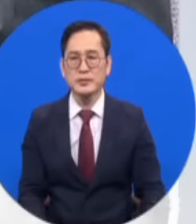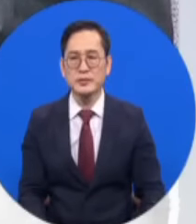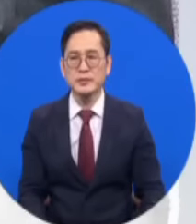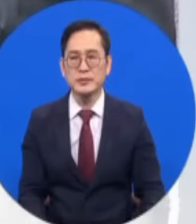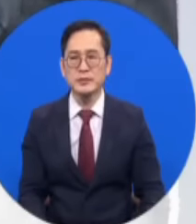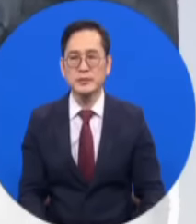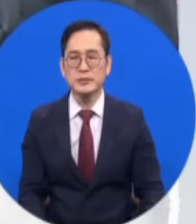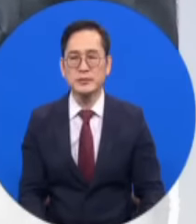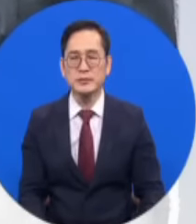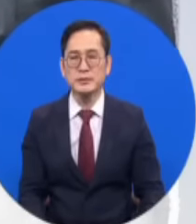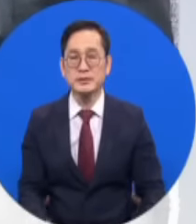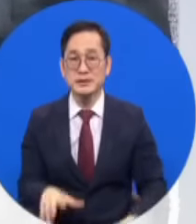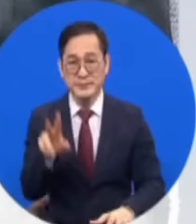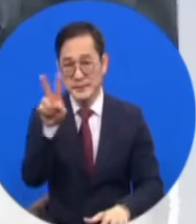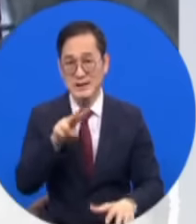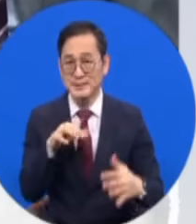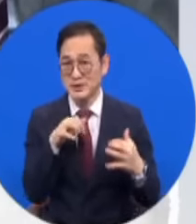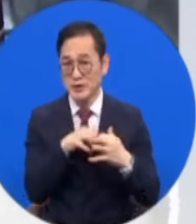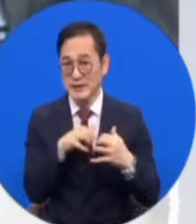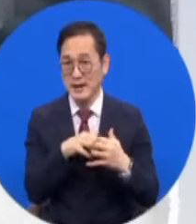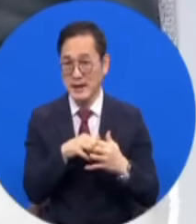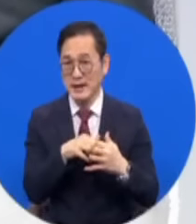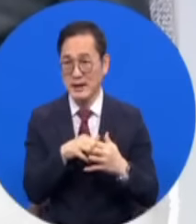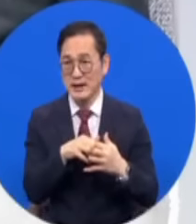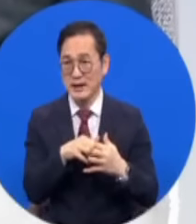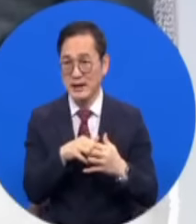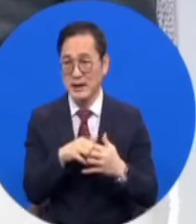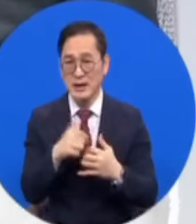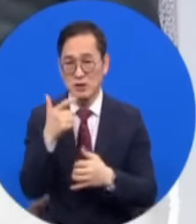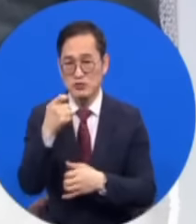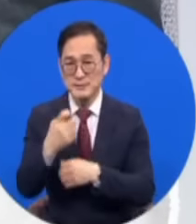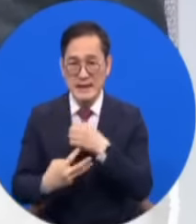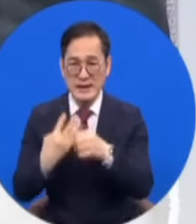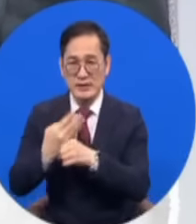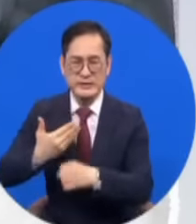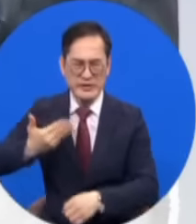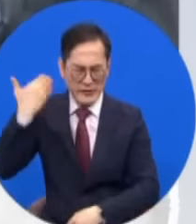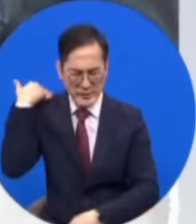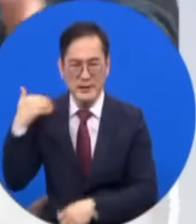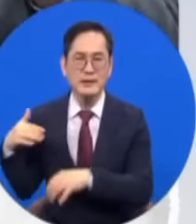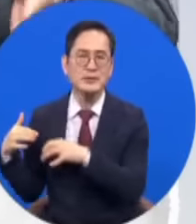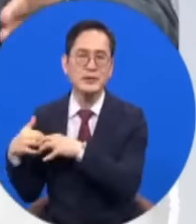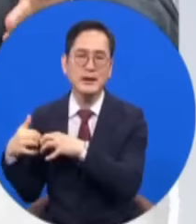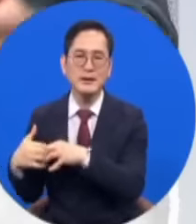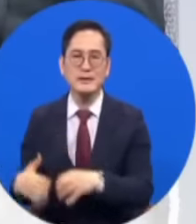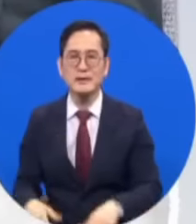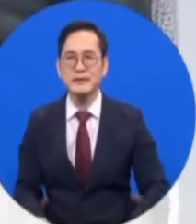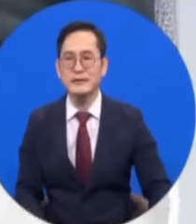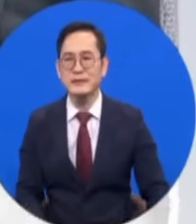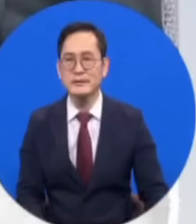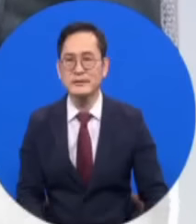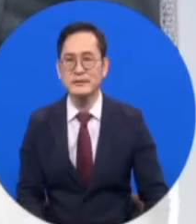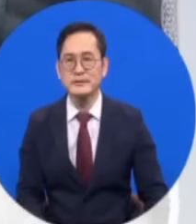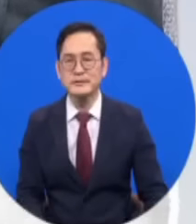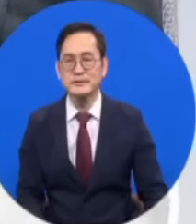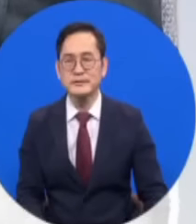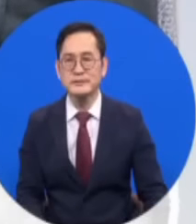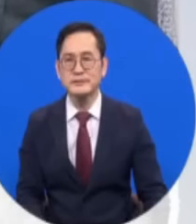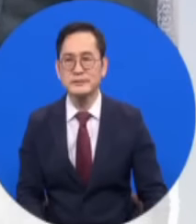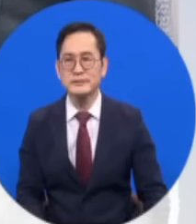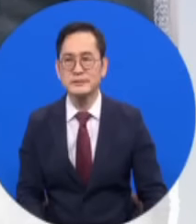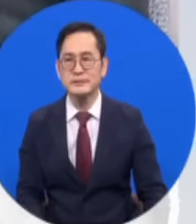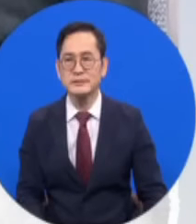보면 베트남 전쟁이라고 하는 건 64년 전에 일어난 전쟁이고 뭐 굳이 얘기를 한다면 뭐